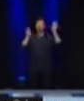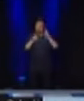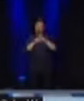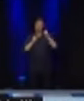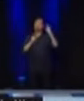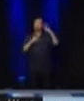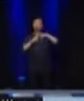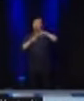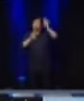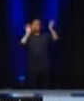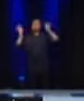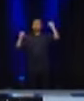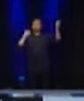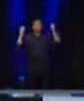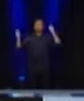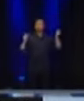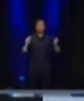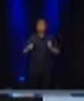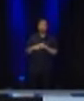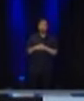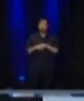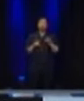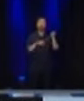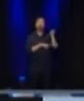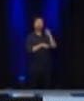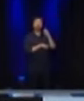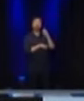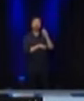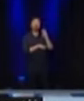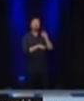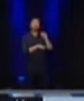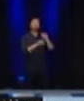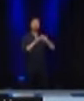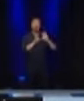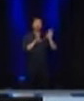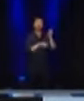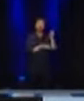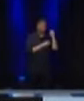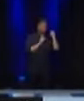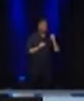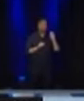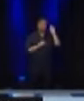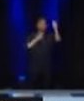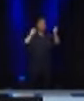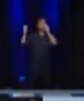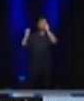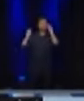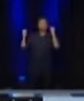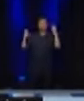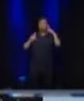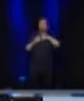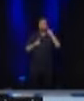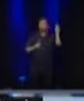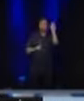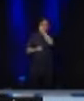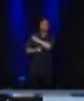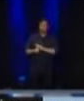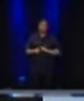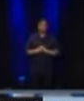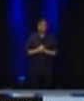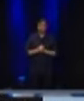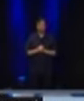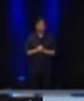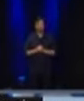régions, là, pour être capable de donner du Moderna en deuxième dose à tous ceux qui en veulent. Donc, et ça, c'est majeur, parce que